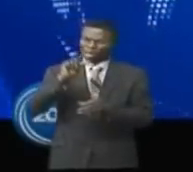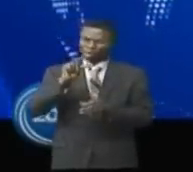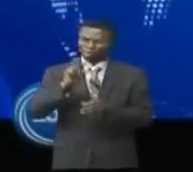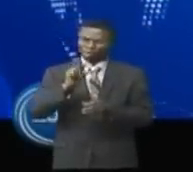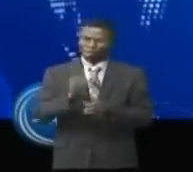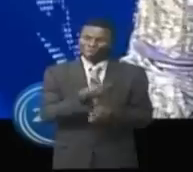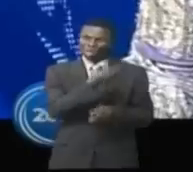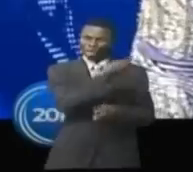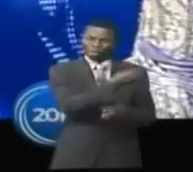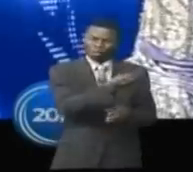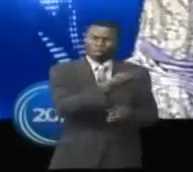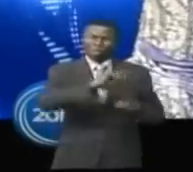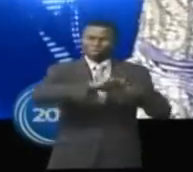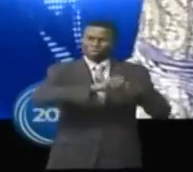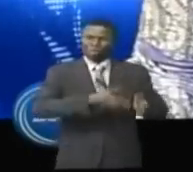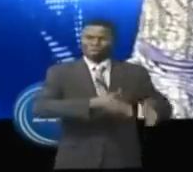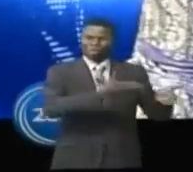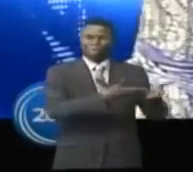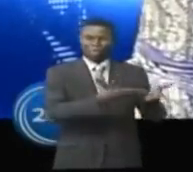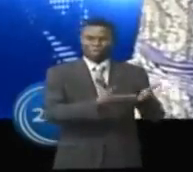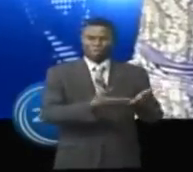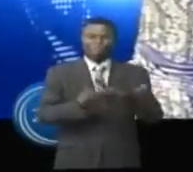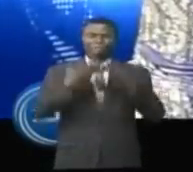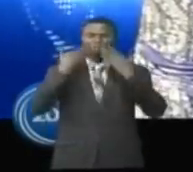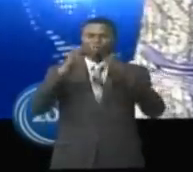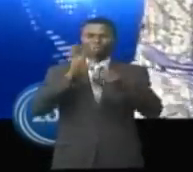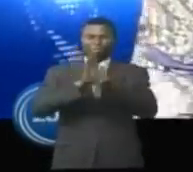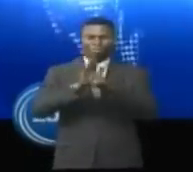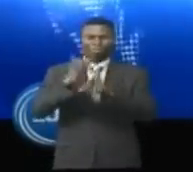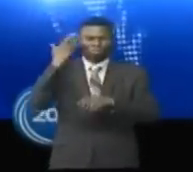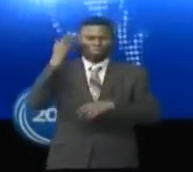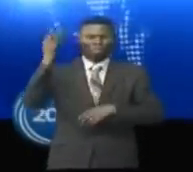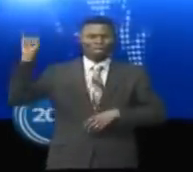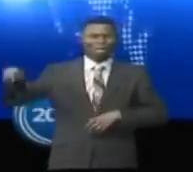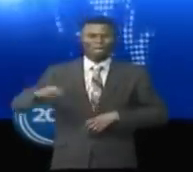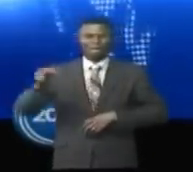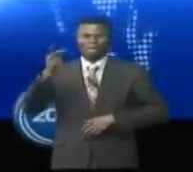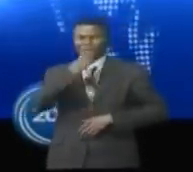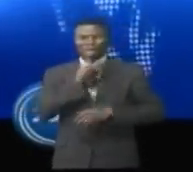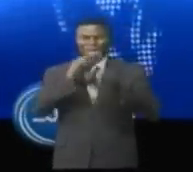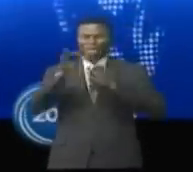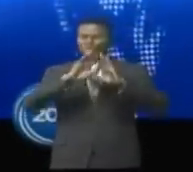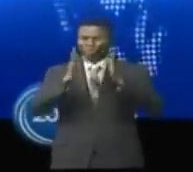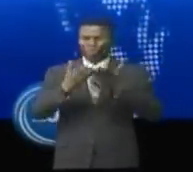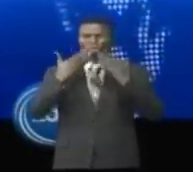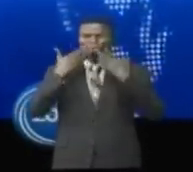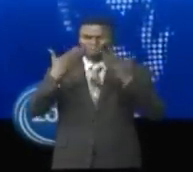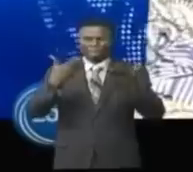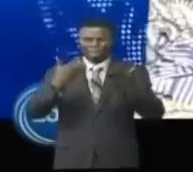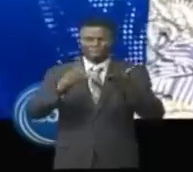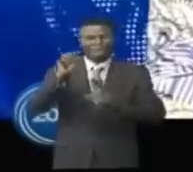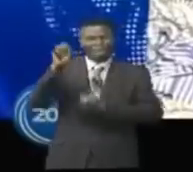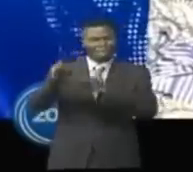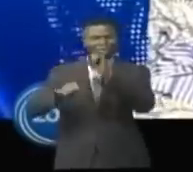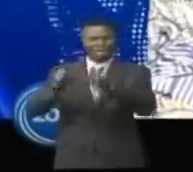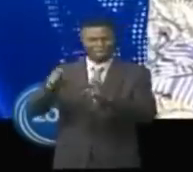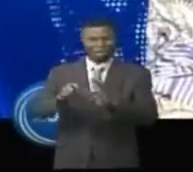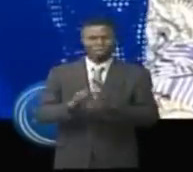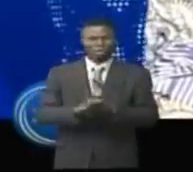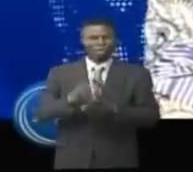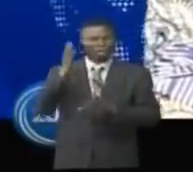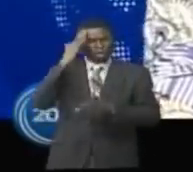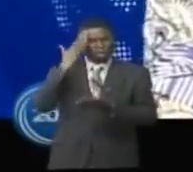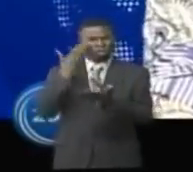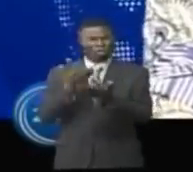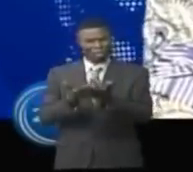réservée au FONER. Merci beaucoup Jean-Paul Tété Soudé. Merci pour toutes ces explications sur l'audit que le FONER vient de